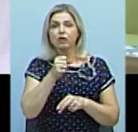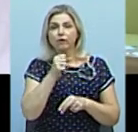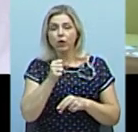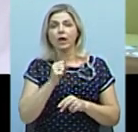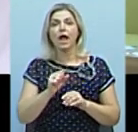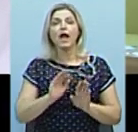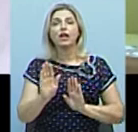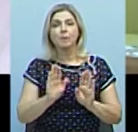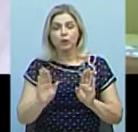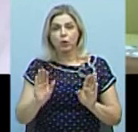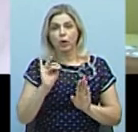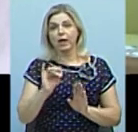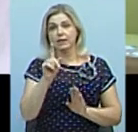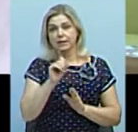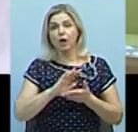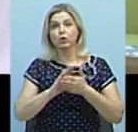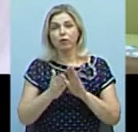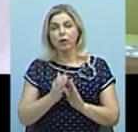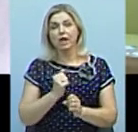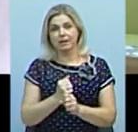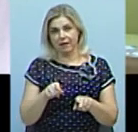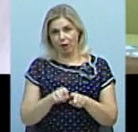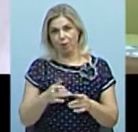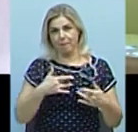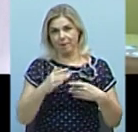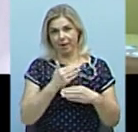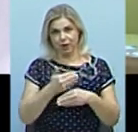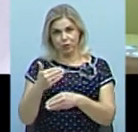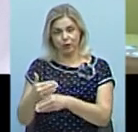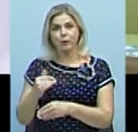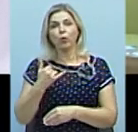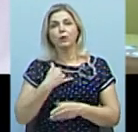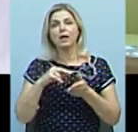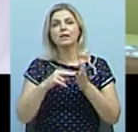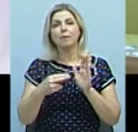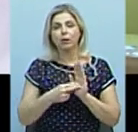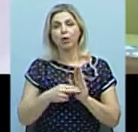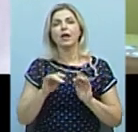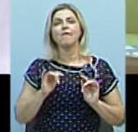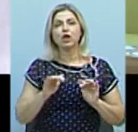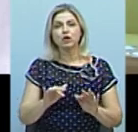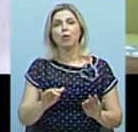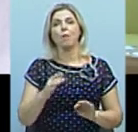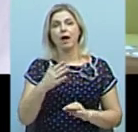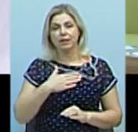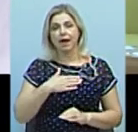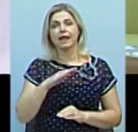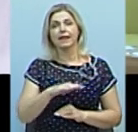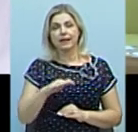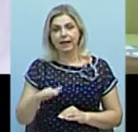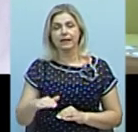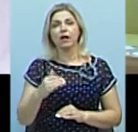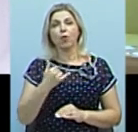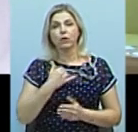Гарець, і ось вона за домовленістю створить таку п'єсу. У нас запланований флешмоб «Моя дитина аутист». У нас є в